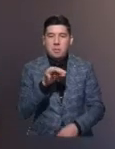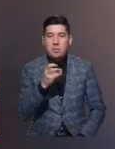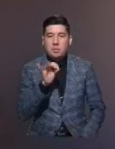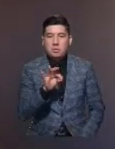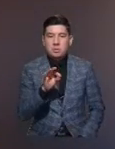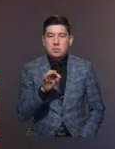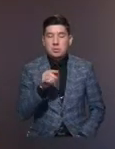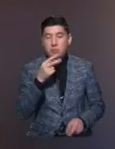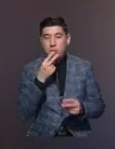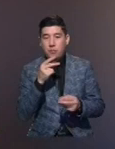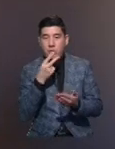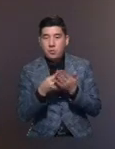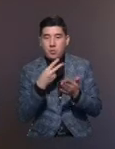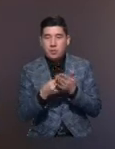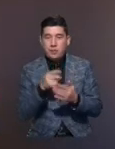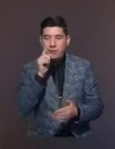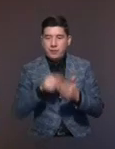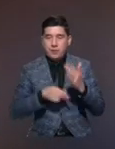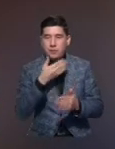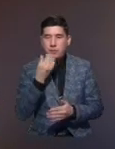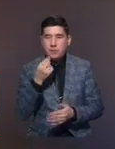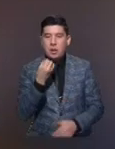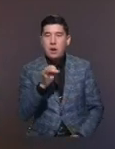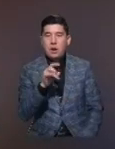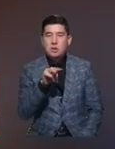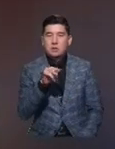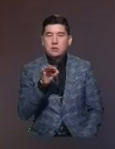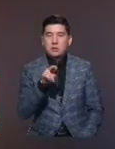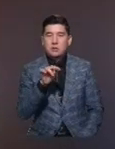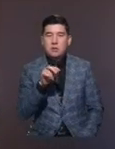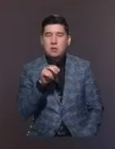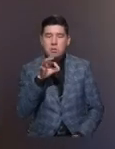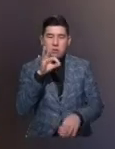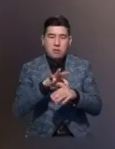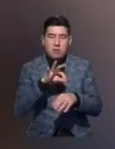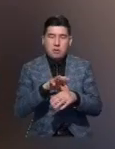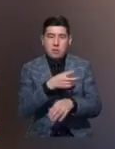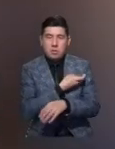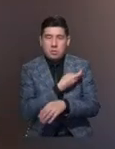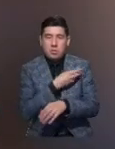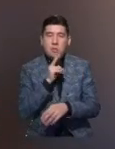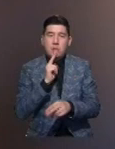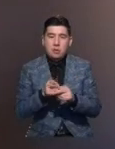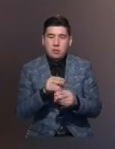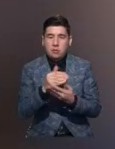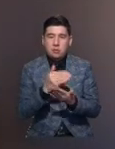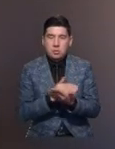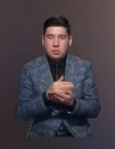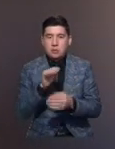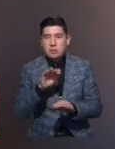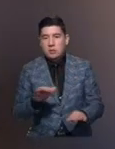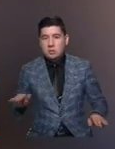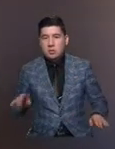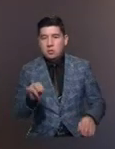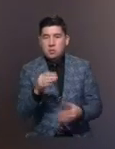и показухой, которой никто не поверит. Аль-Шифа – это больница, здесь больные и раненые, врачи и медсестры, а также перемещенные дети, женщины и